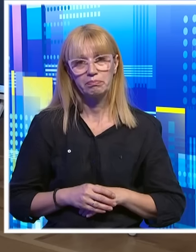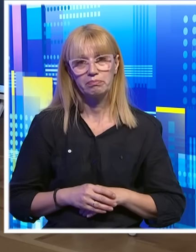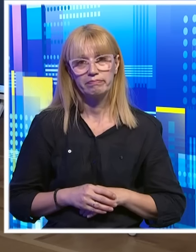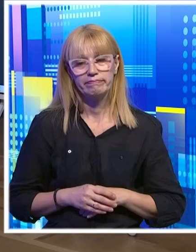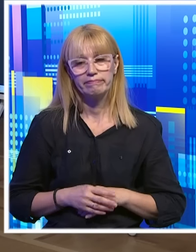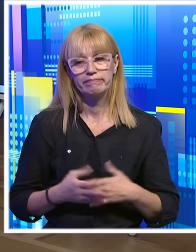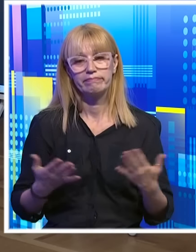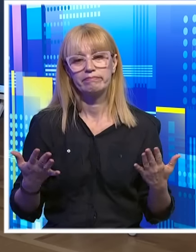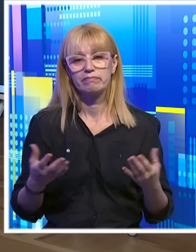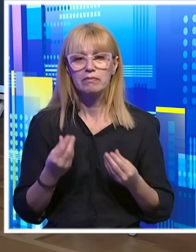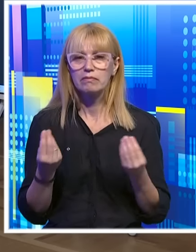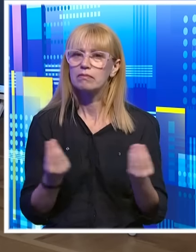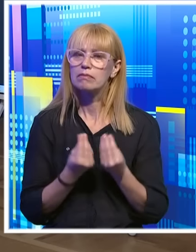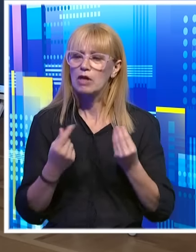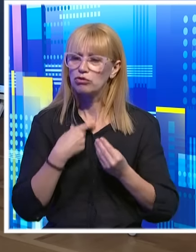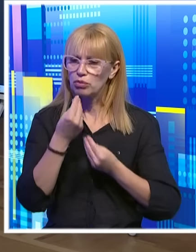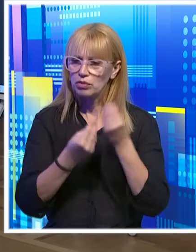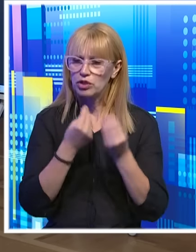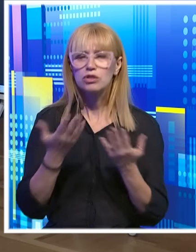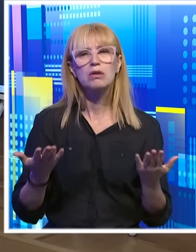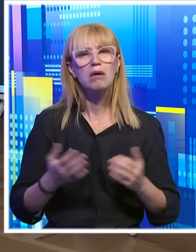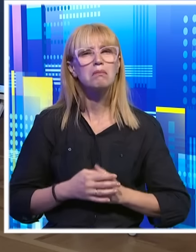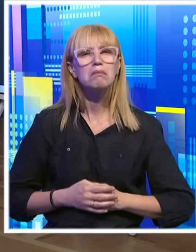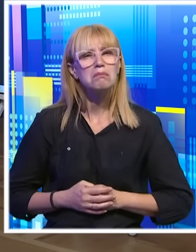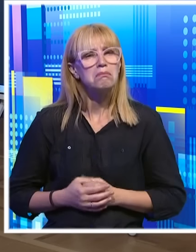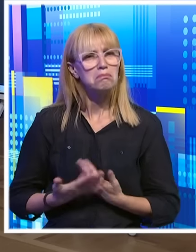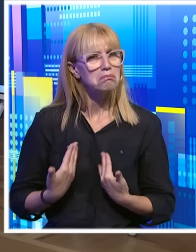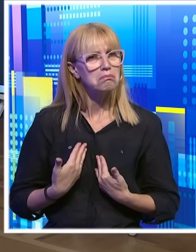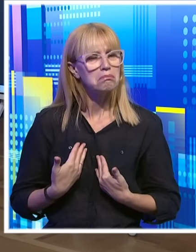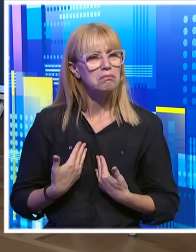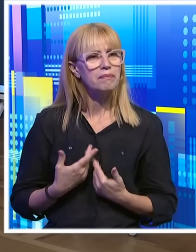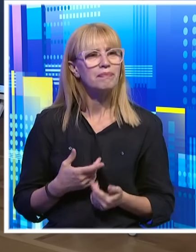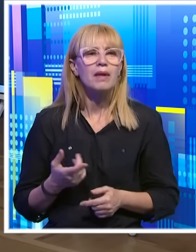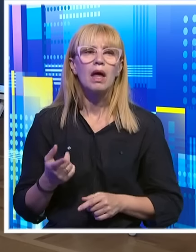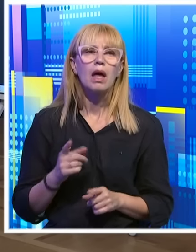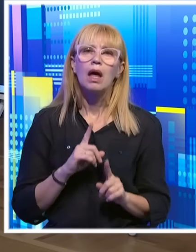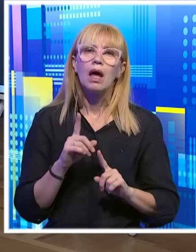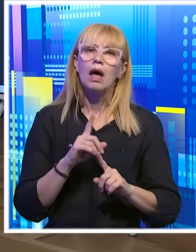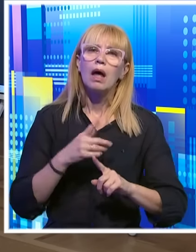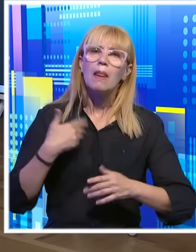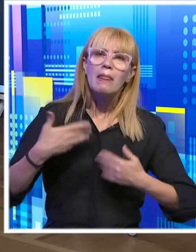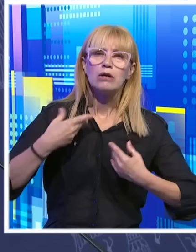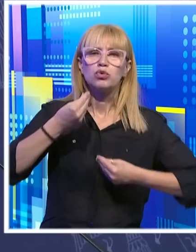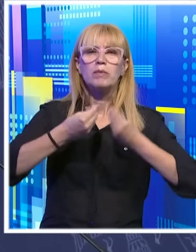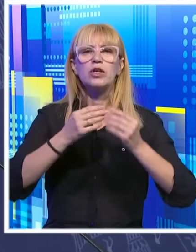I zašto ovo govorim? Zato što ja neću da govorim da je sve idealno i ne pada mi na